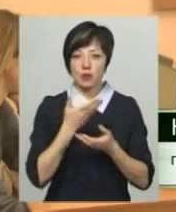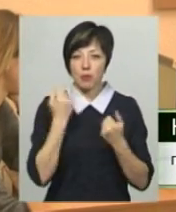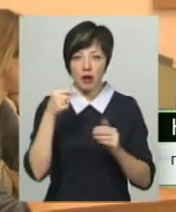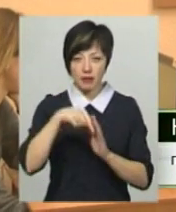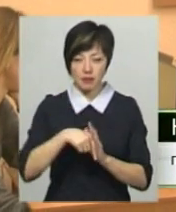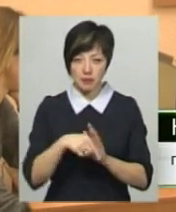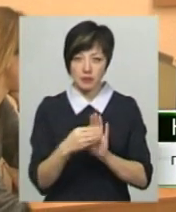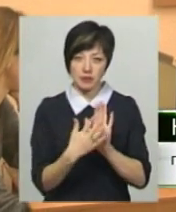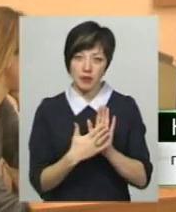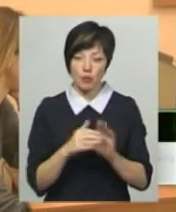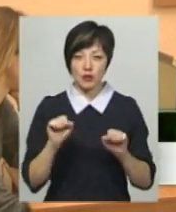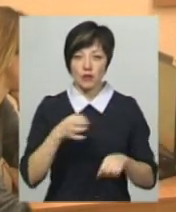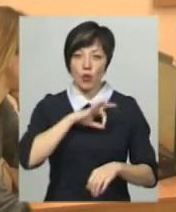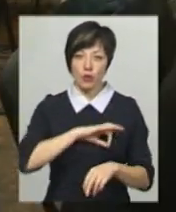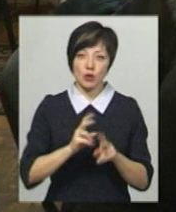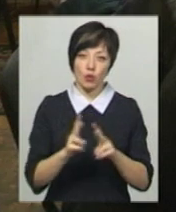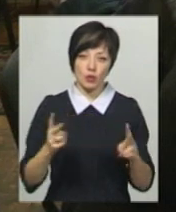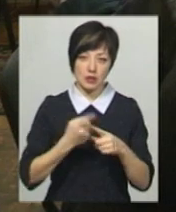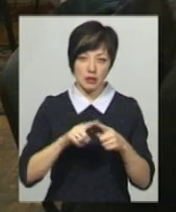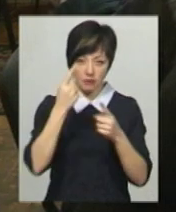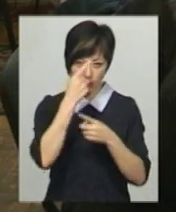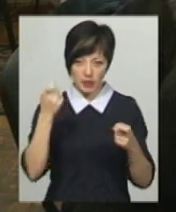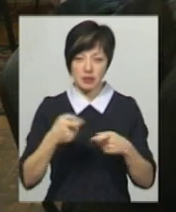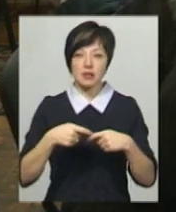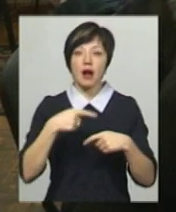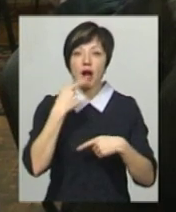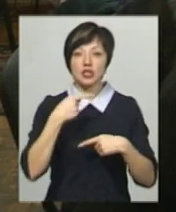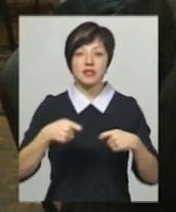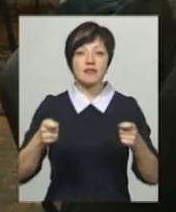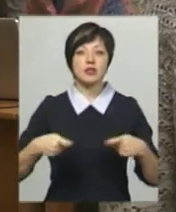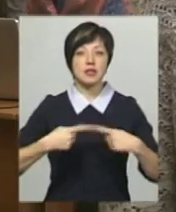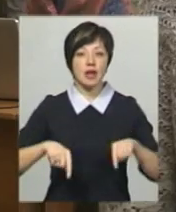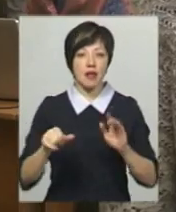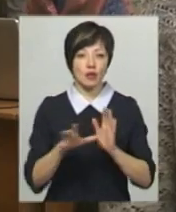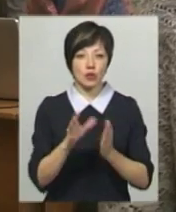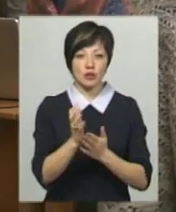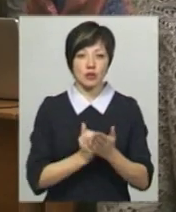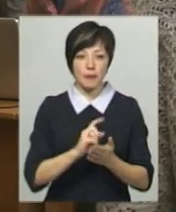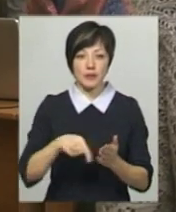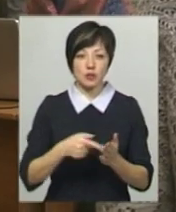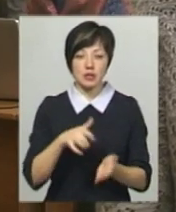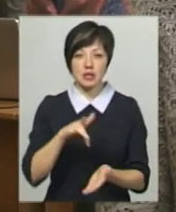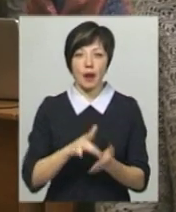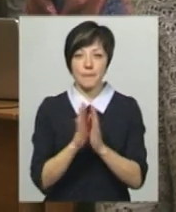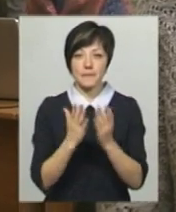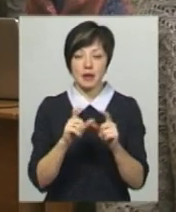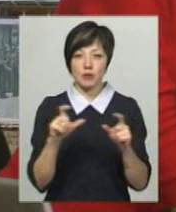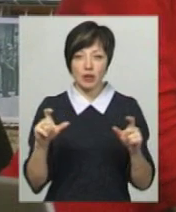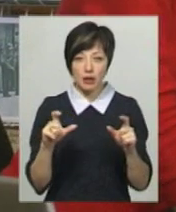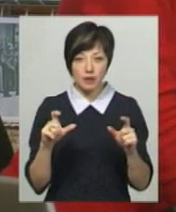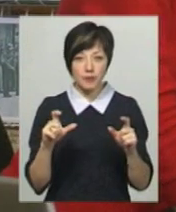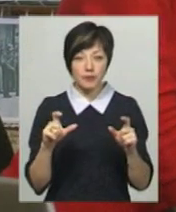Вікіпедії. Можливо, буде корисно для когось. За словами завідувачки сектору електронних ресурсів Хмельницької міської центральної бібліотеки